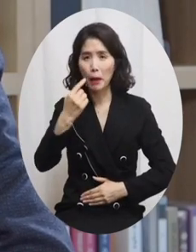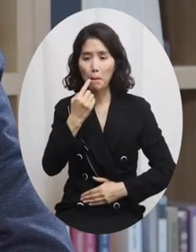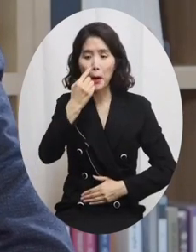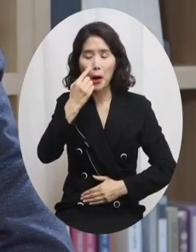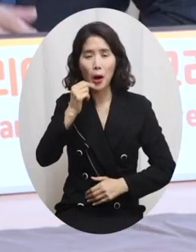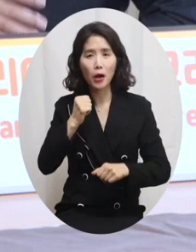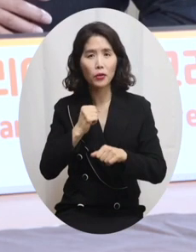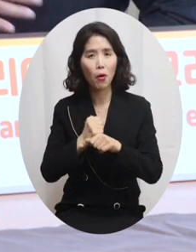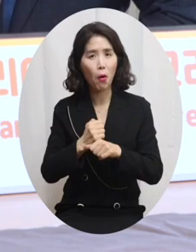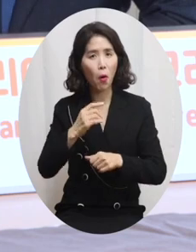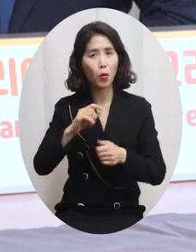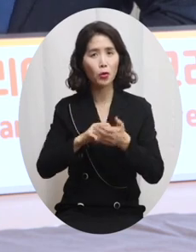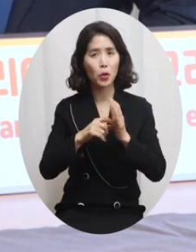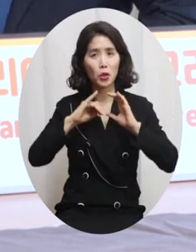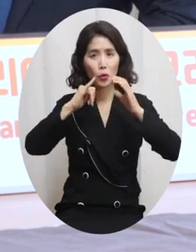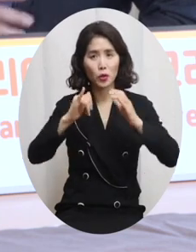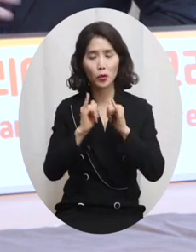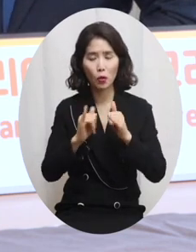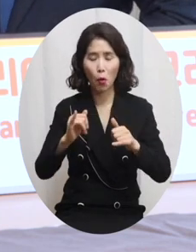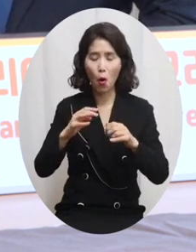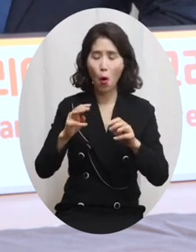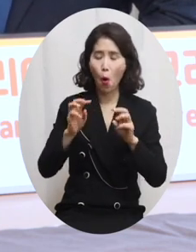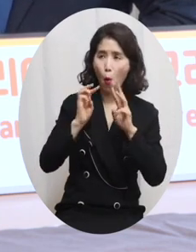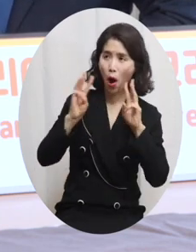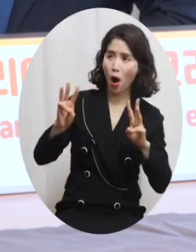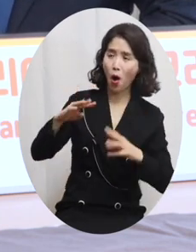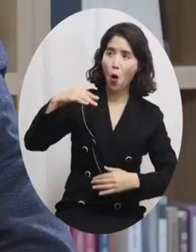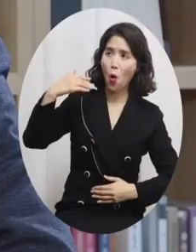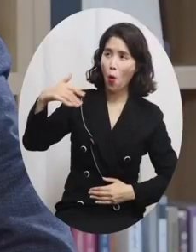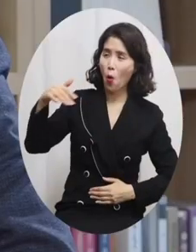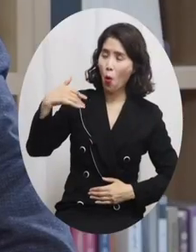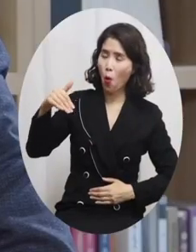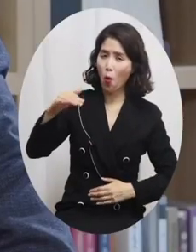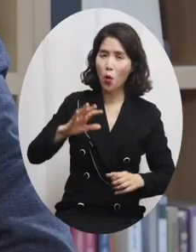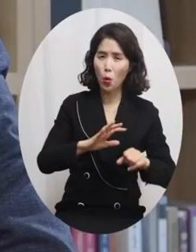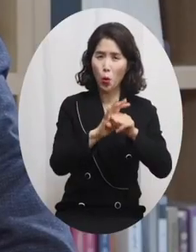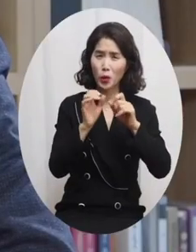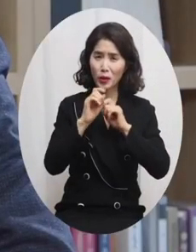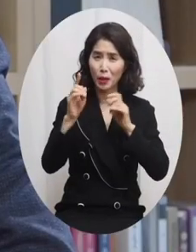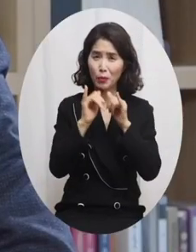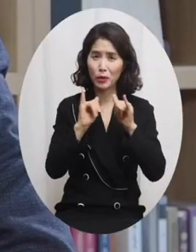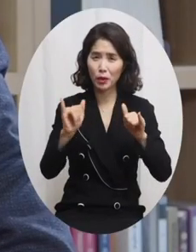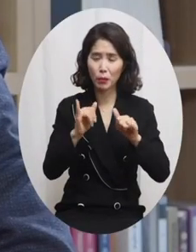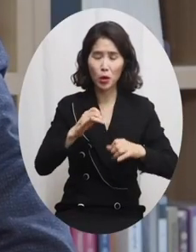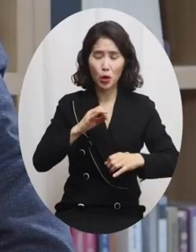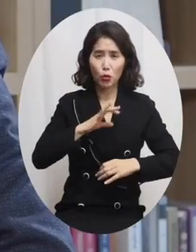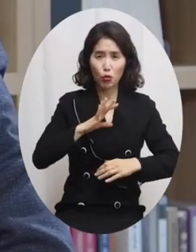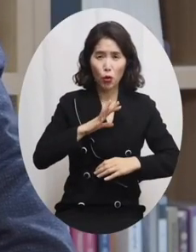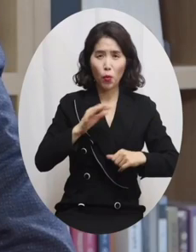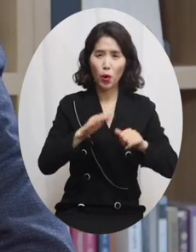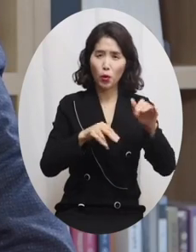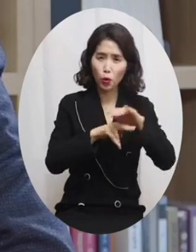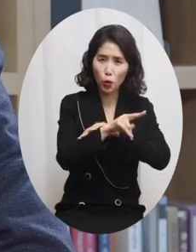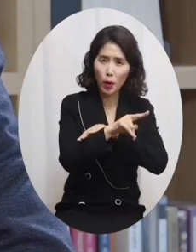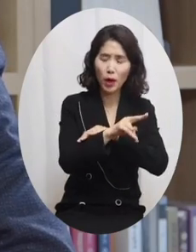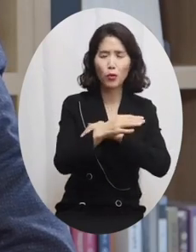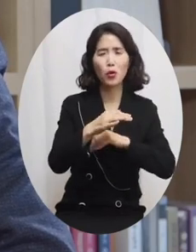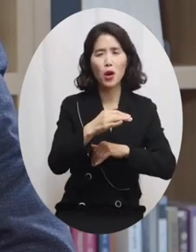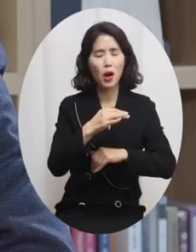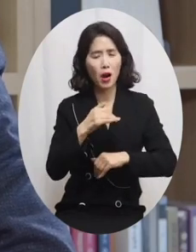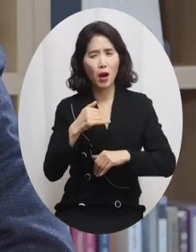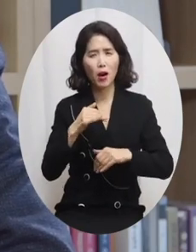할 줄은 몰랐어요. 전 세계 모든 사람들이 다 두려웠죠. 코로나를 내가 걸리면 어떨까 도망가고